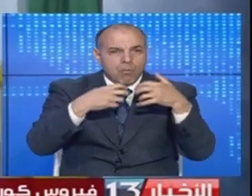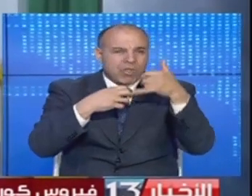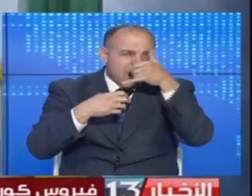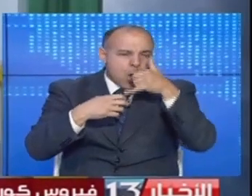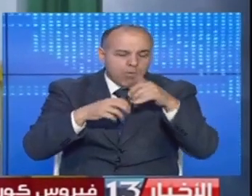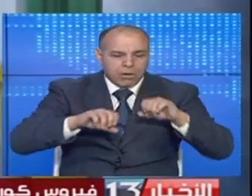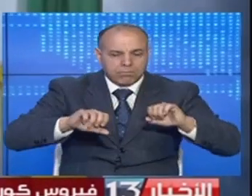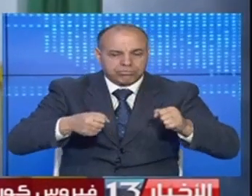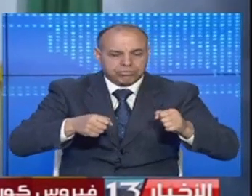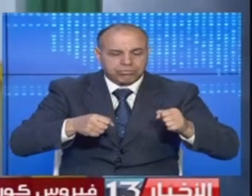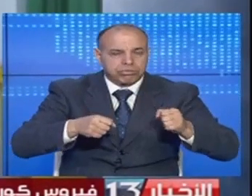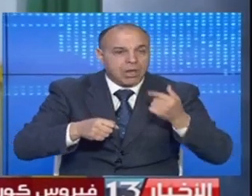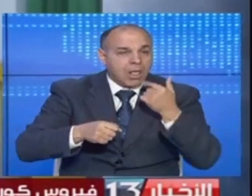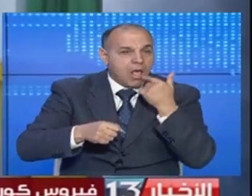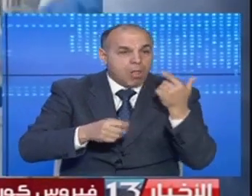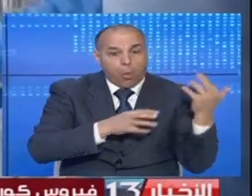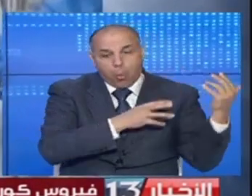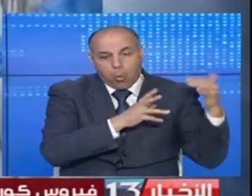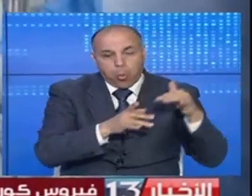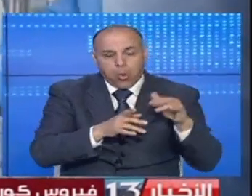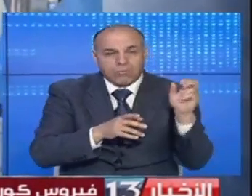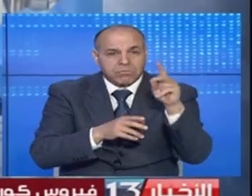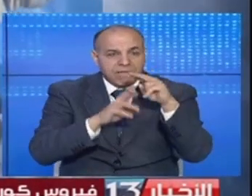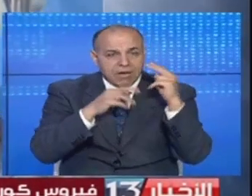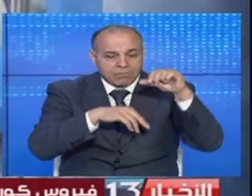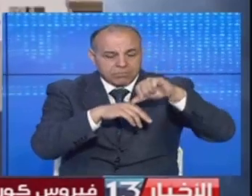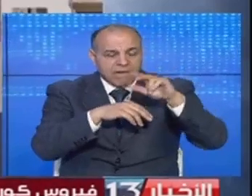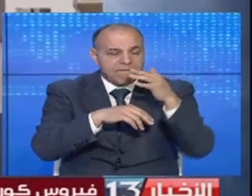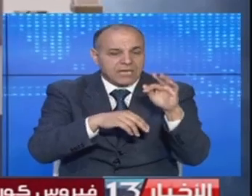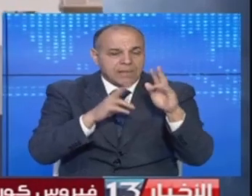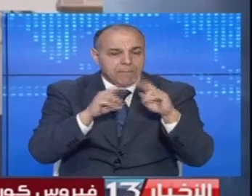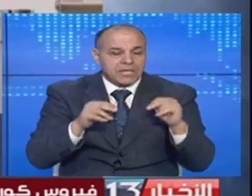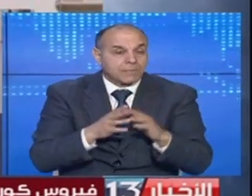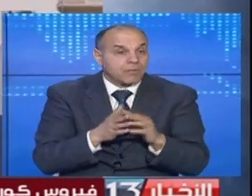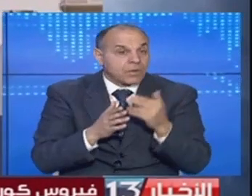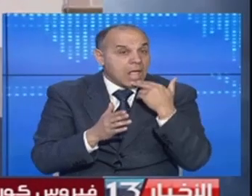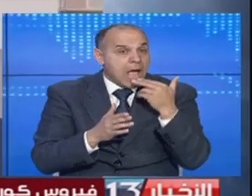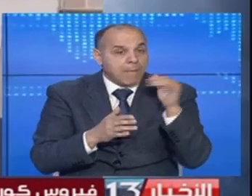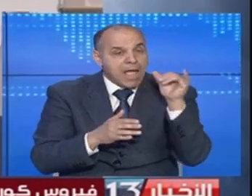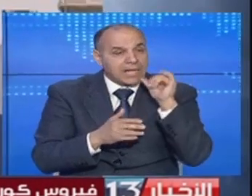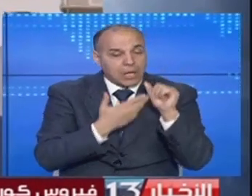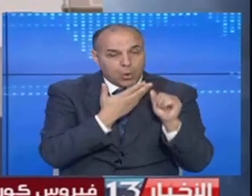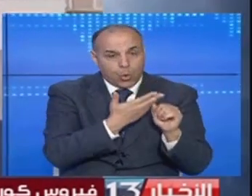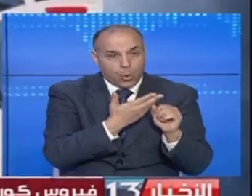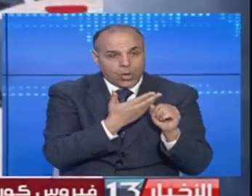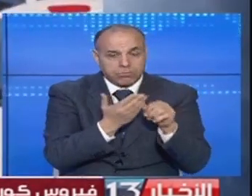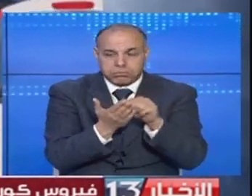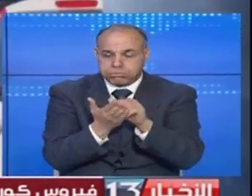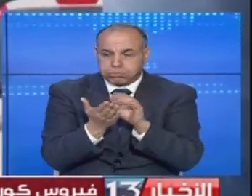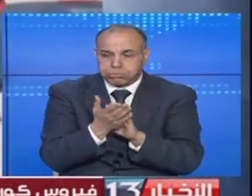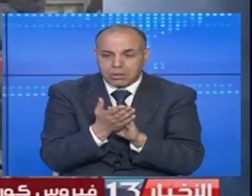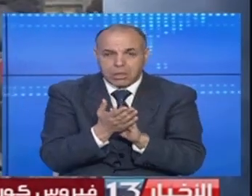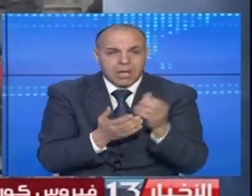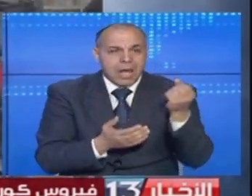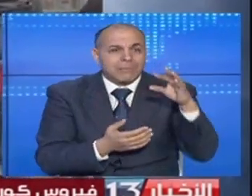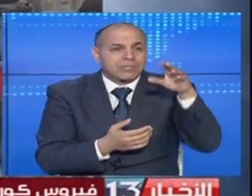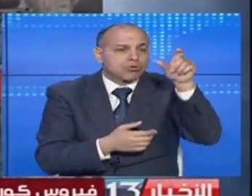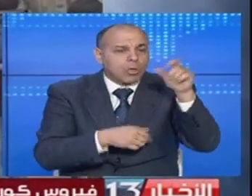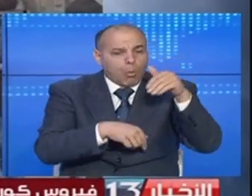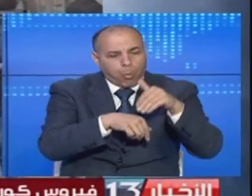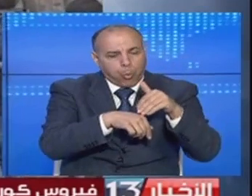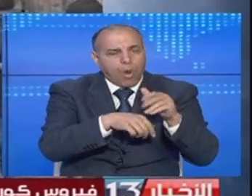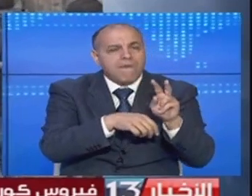الشهير الذي يعتبر مقصد النفسيه العاصمه الفرنسيه باريس اما ايطاليا فقد سجلت نحو خمسمائه اصابه